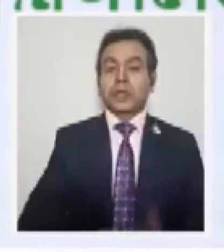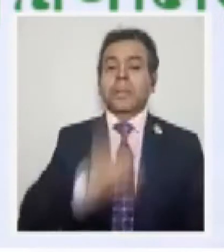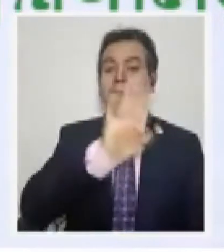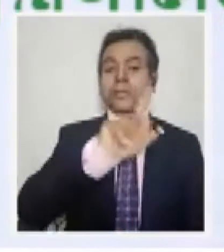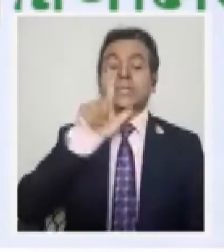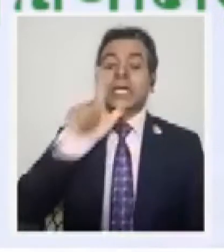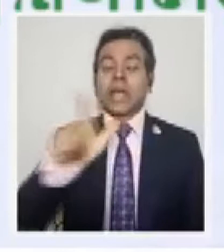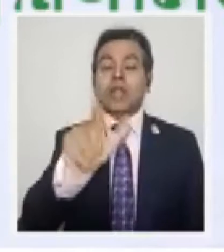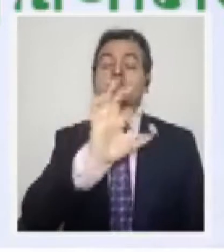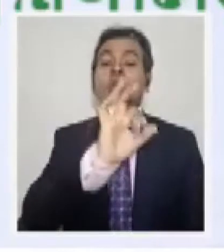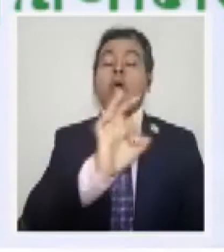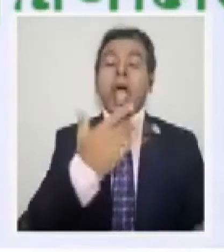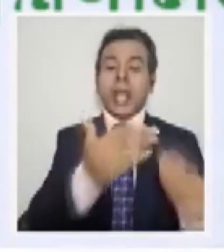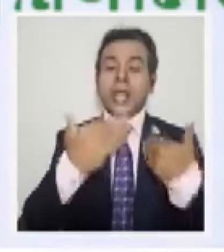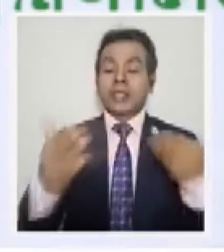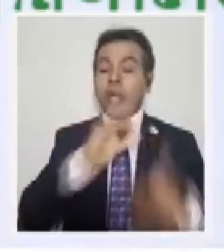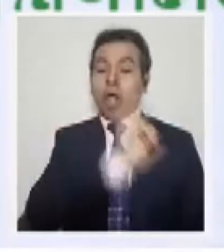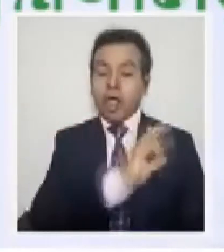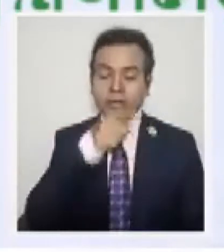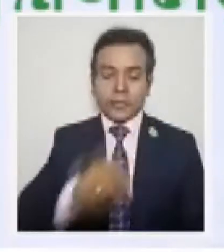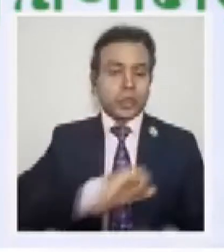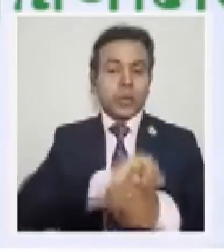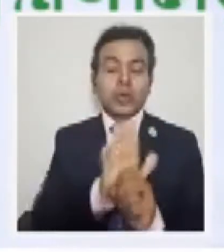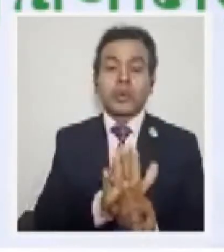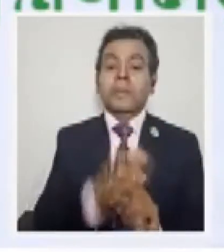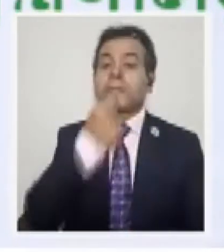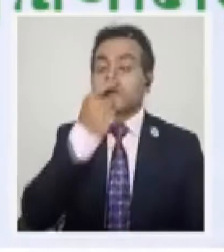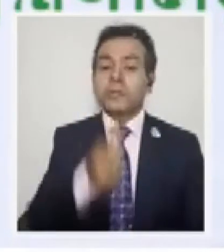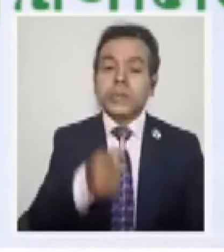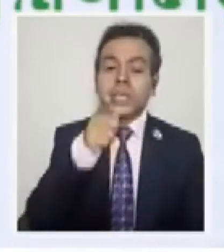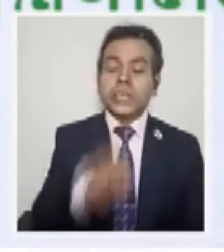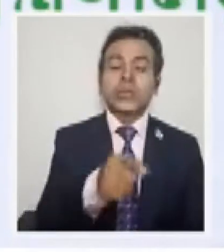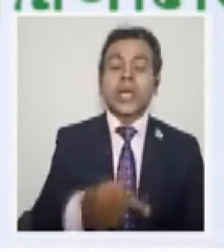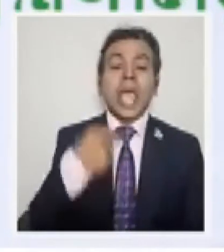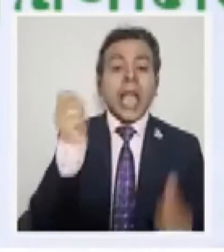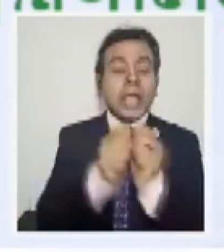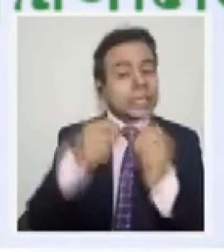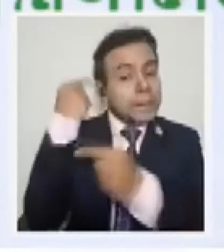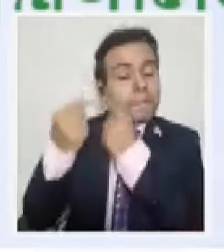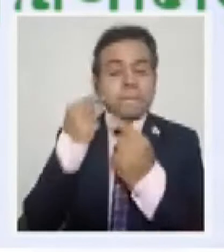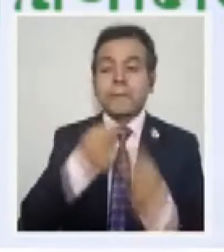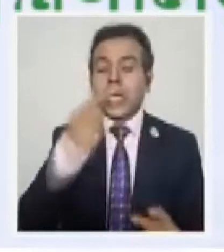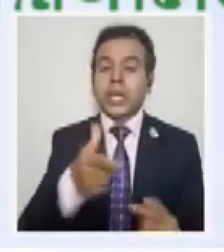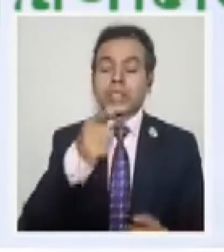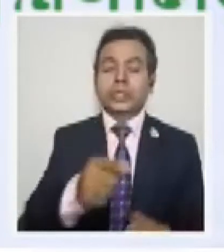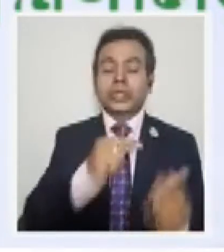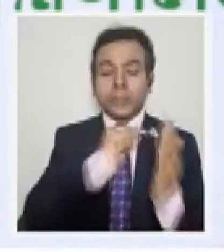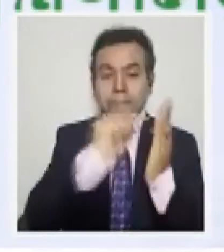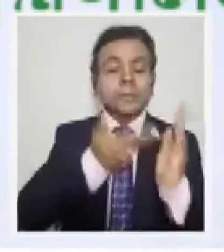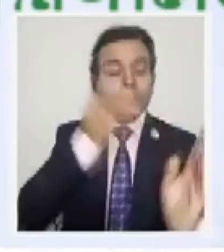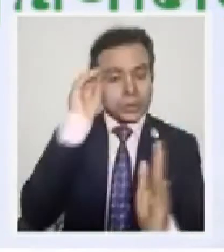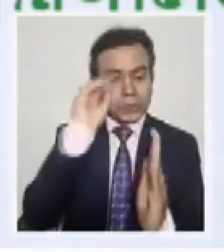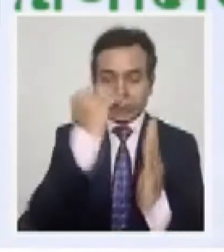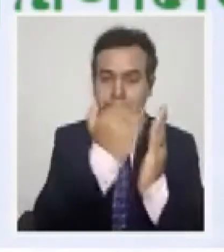62 পৃষ্ঠার এই বইটিতে 3টি অধ্যায়ে 57টি স্থাপনা এবং এক্ষেত্রে করোনা সংক্রমণ প্রতিরোধে